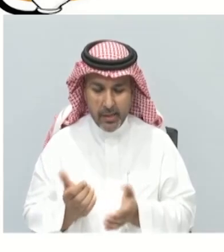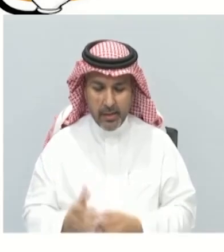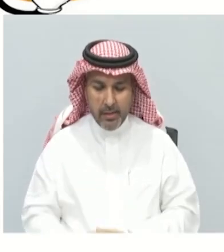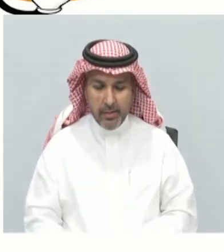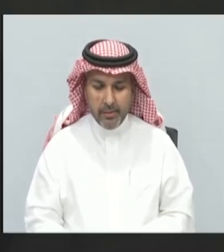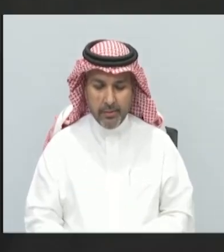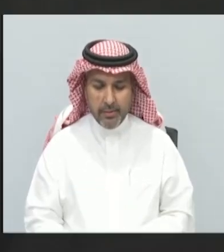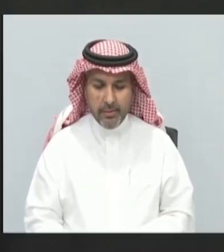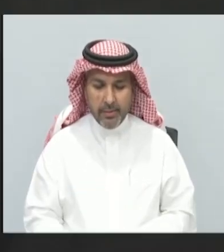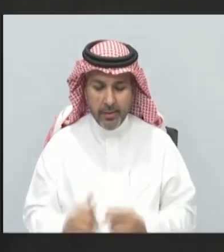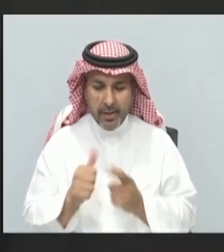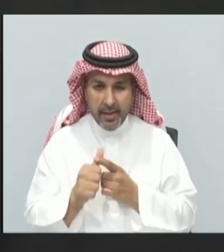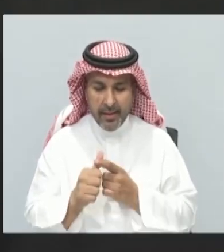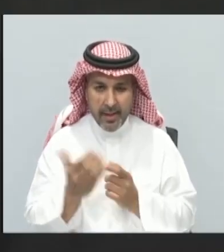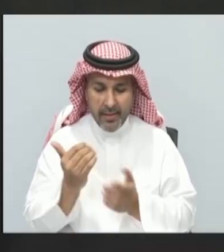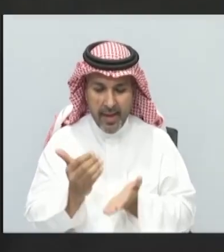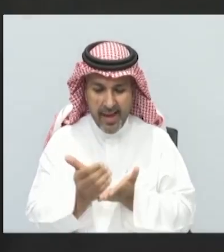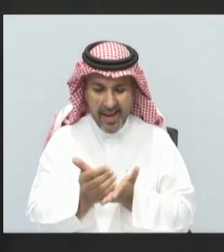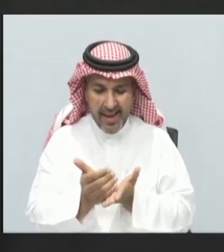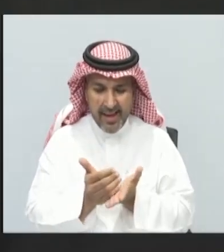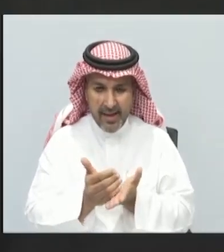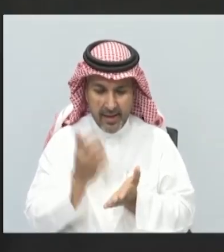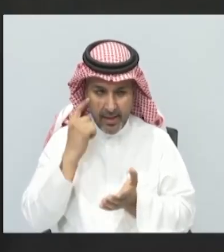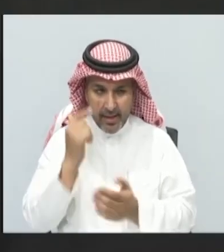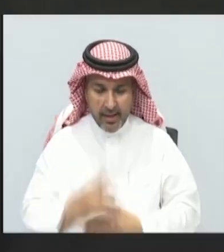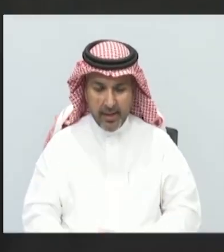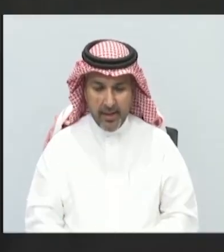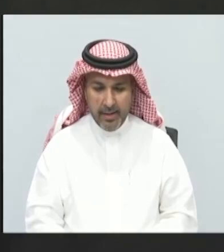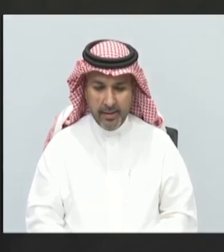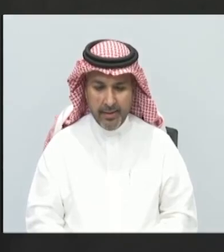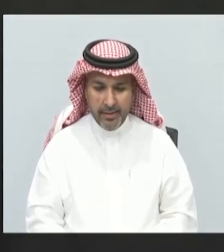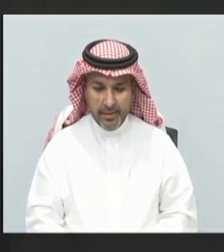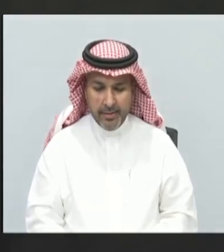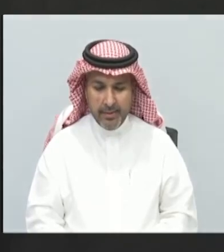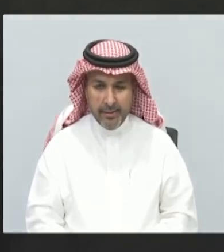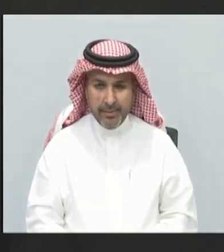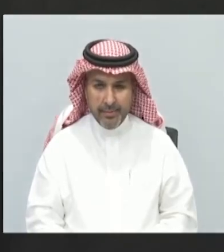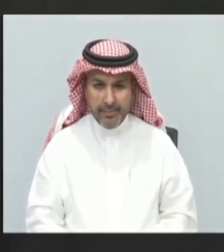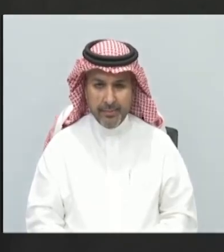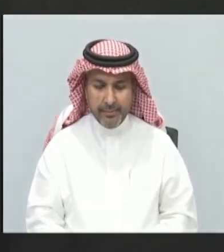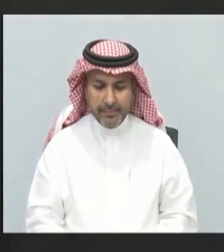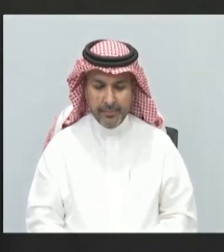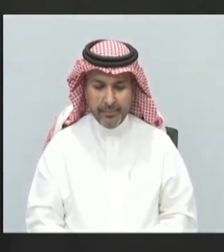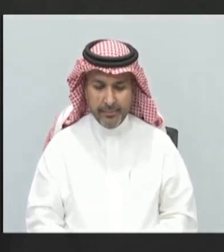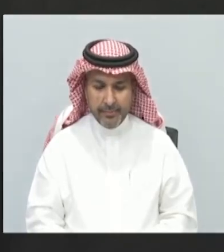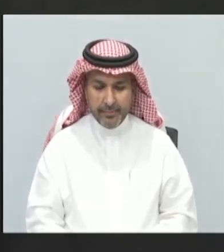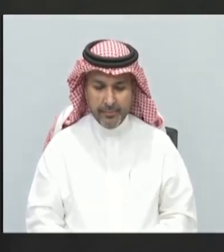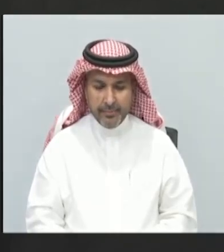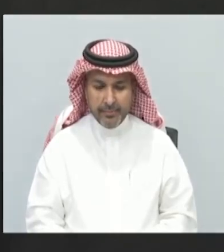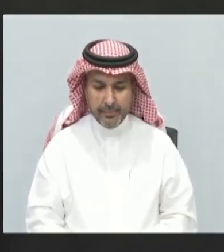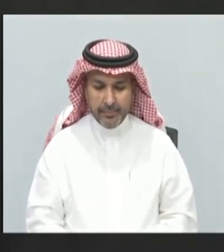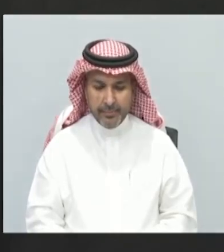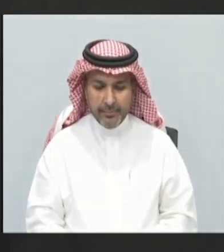الوقوف فانا شوف استنتجت هذا الكلام كله من خلال تحليلي فقط لرؤيه النقاط بما ان النقاط كانت